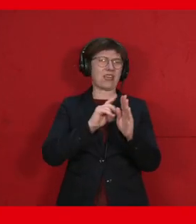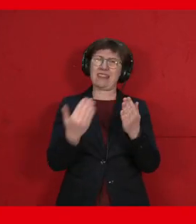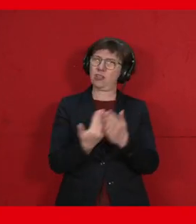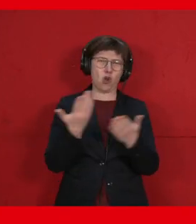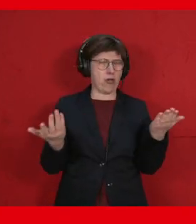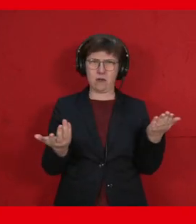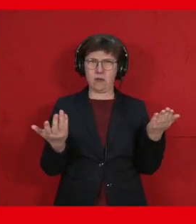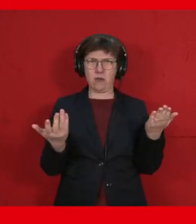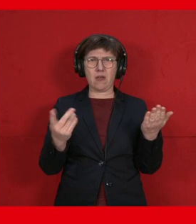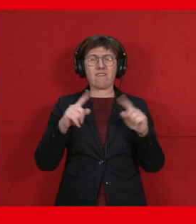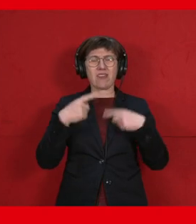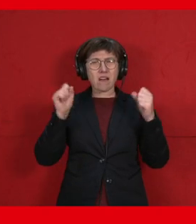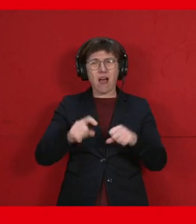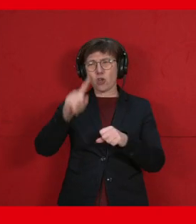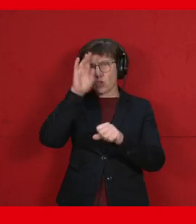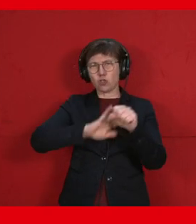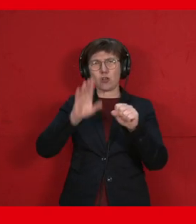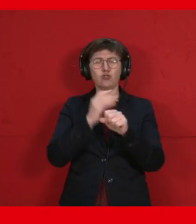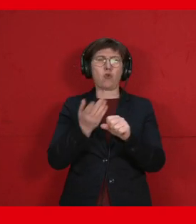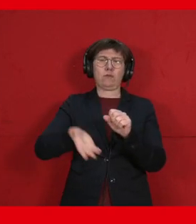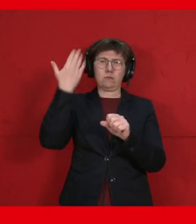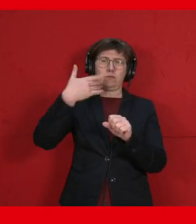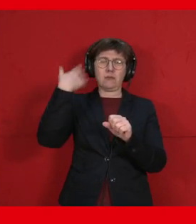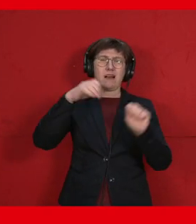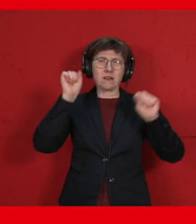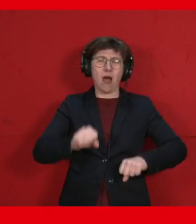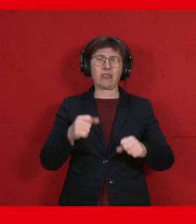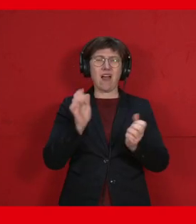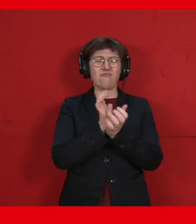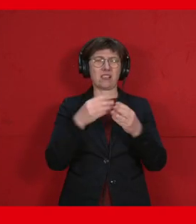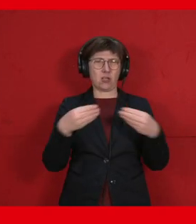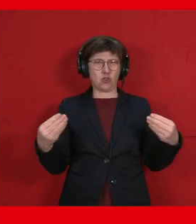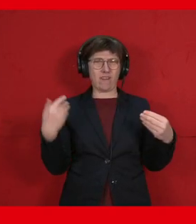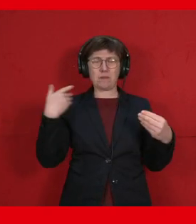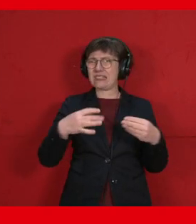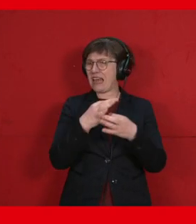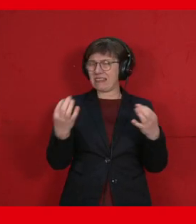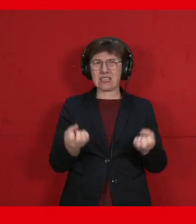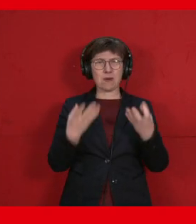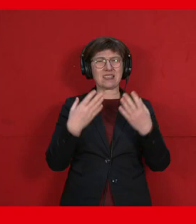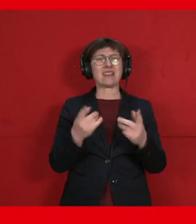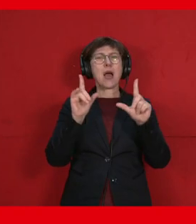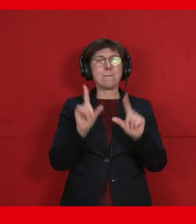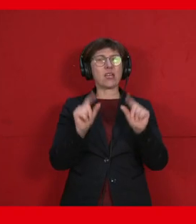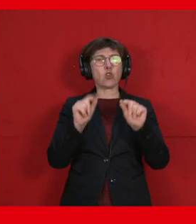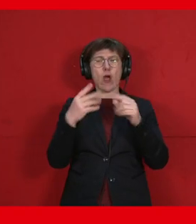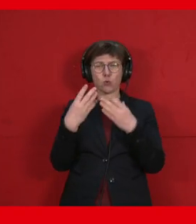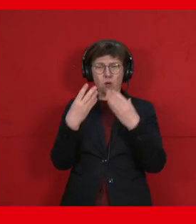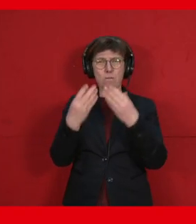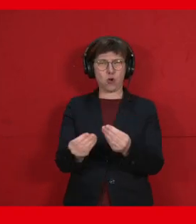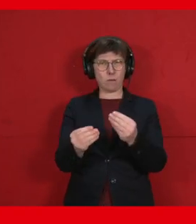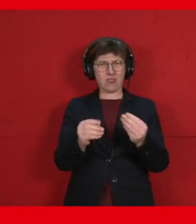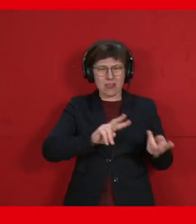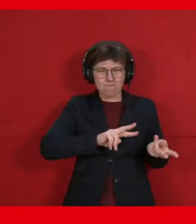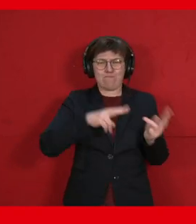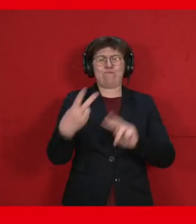neu. Die können wir in Deutschland schon seit ziemlich vielen Jahrzehnten. Was noch nicht passiert ist, ist, dass sie die Bedeutung hat, die sie für den